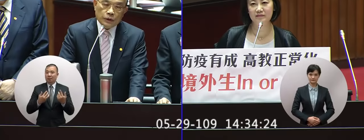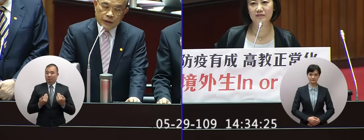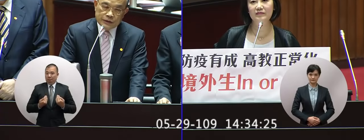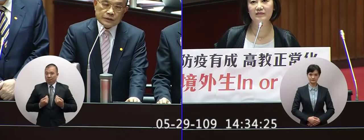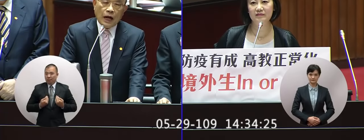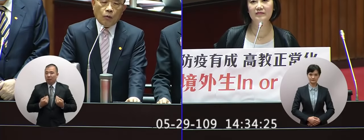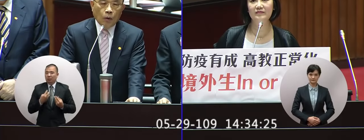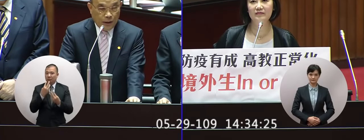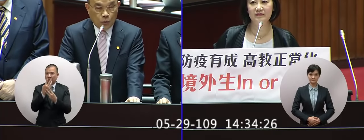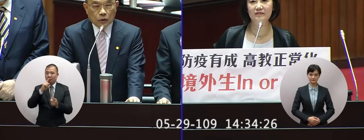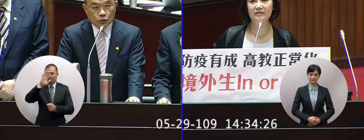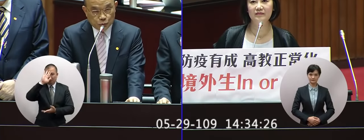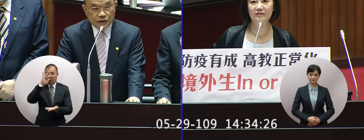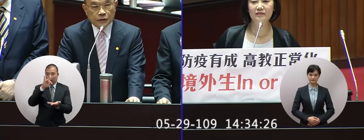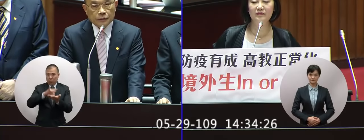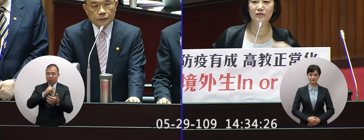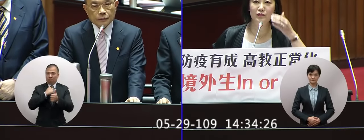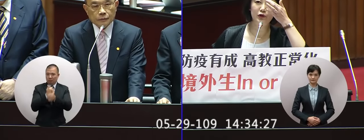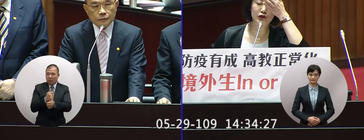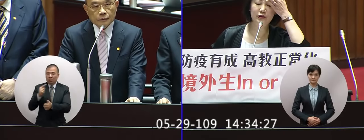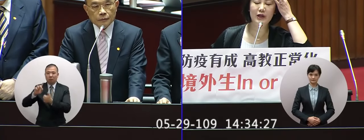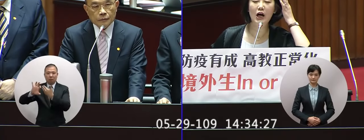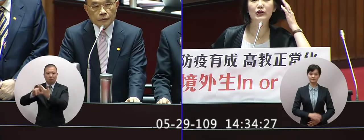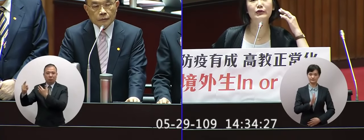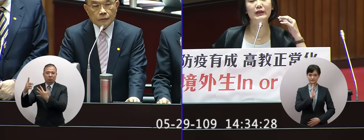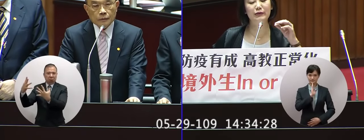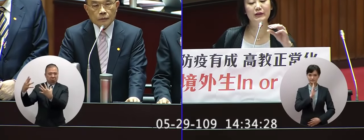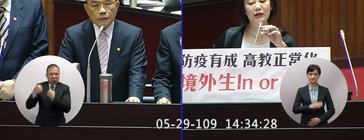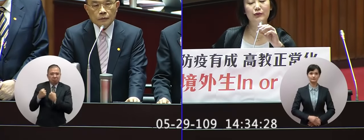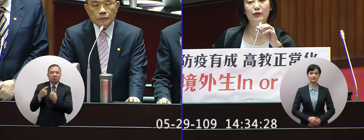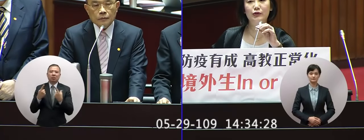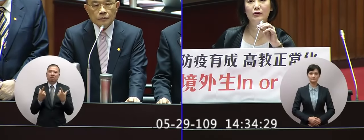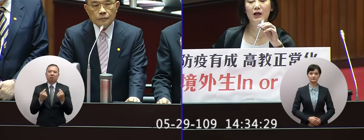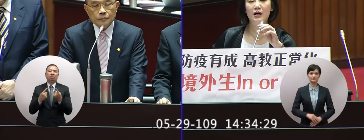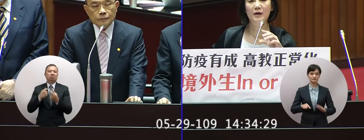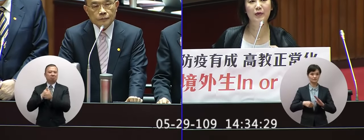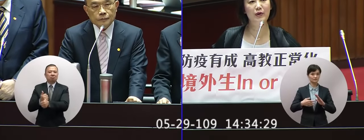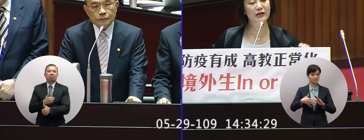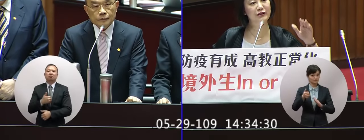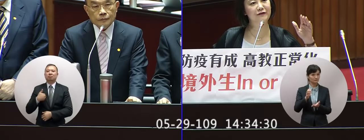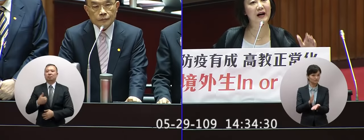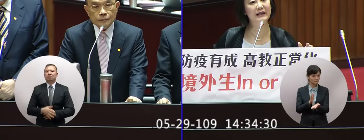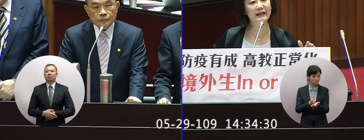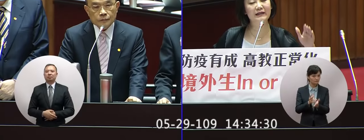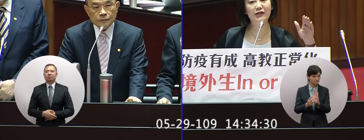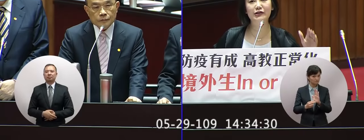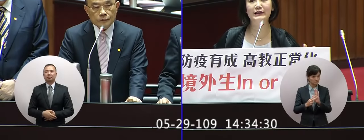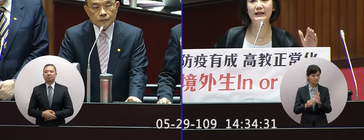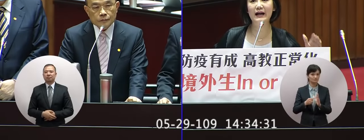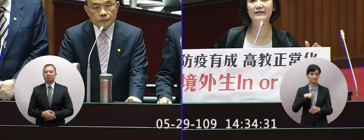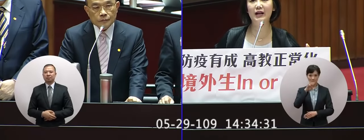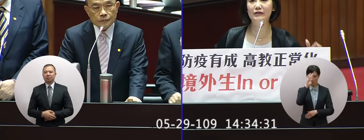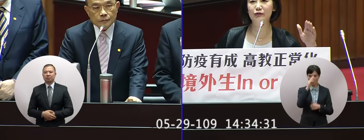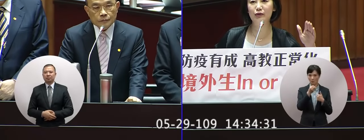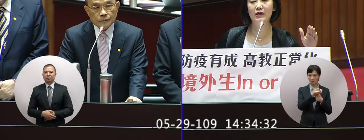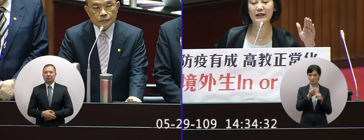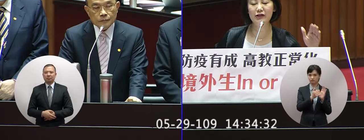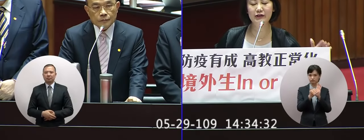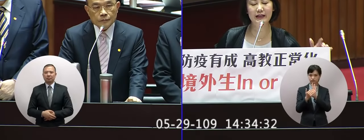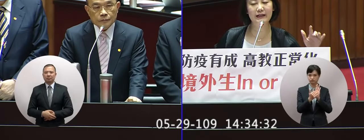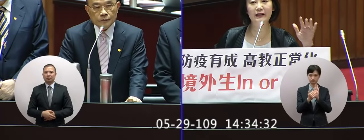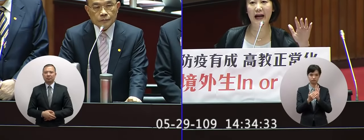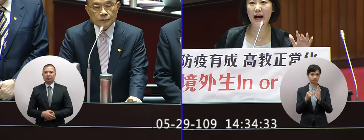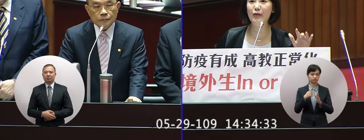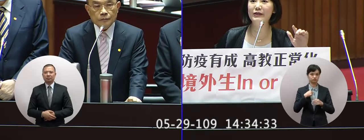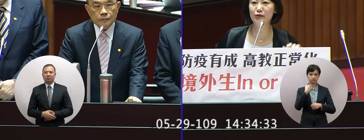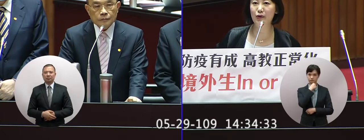毒一直到外国的入侵。 是，所以院长所说，不管是防疫让世界看到的，